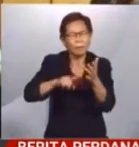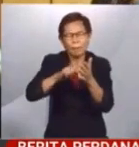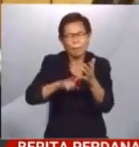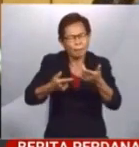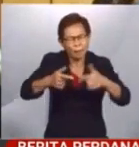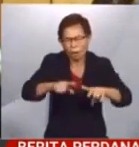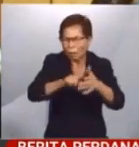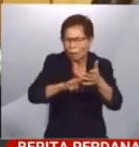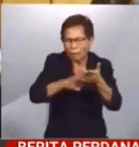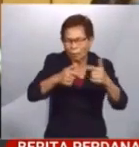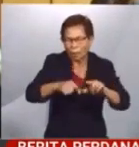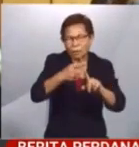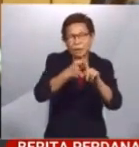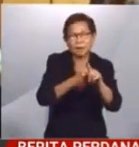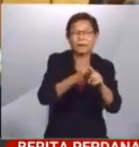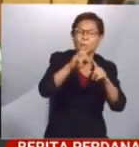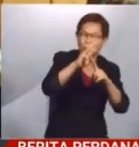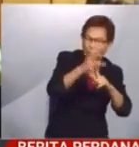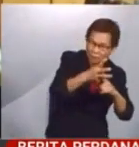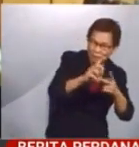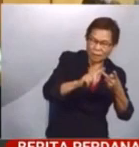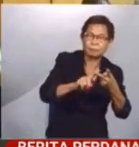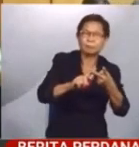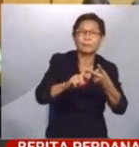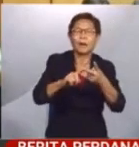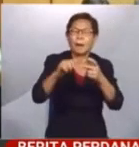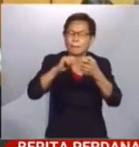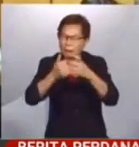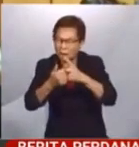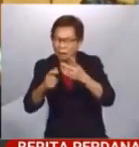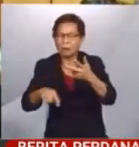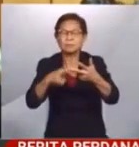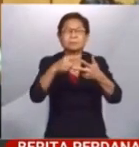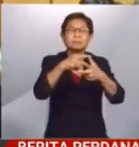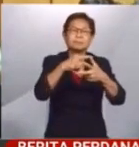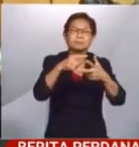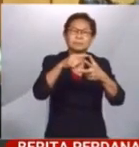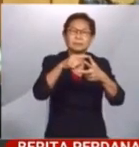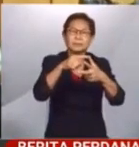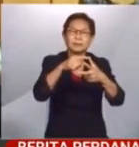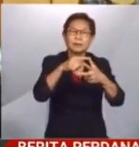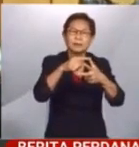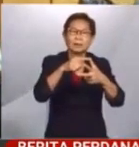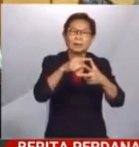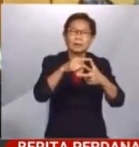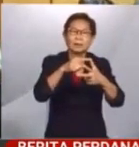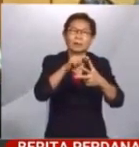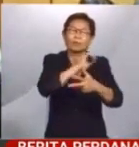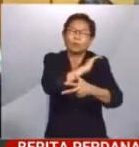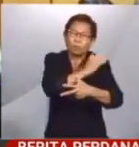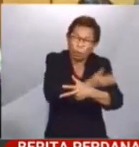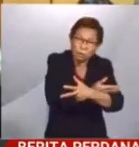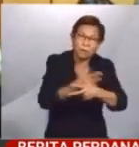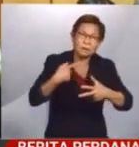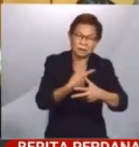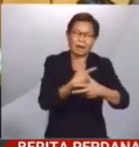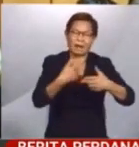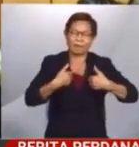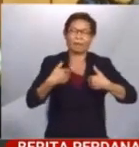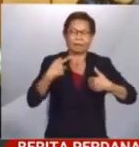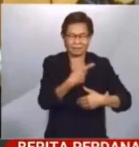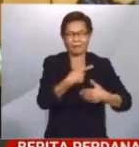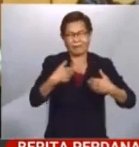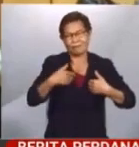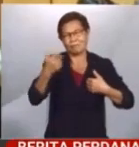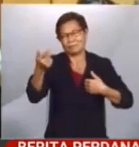akan berlaku di itu daripada segi kebajikan, daripada segi permasalahan dan juga authorize dan sebagainya, kita mempunyai SAM